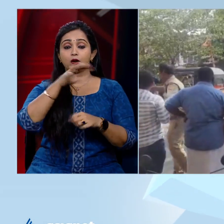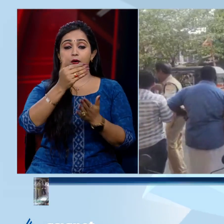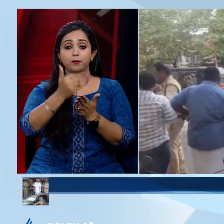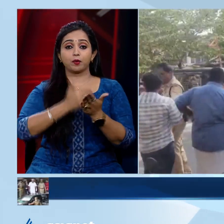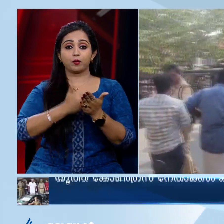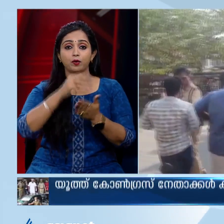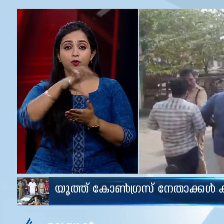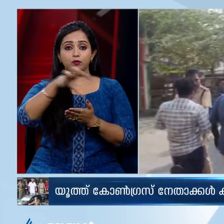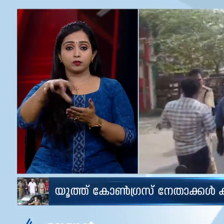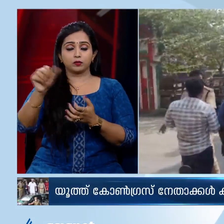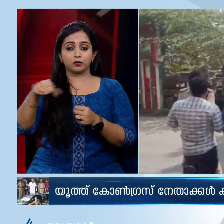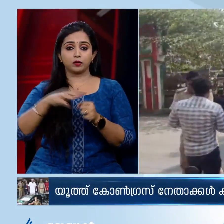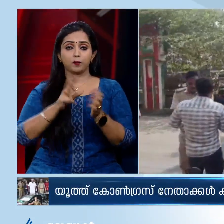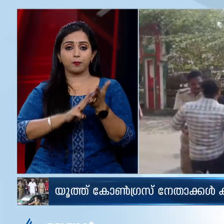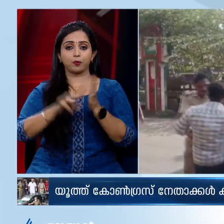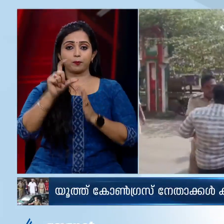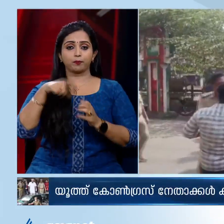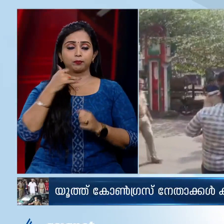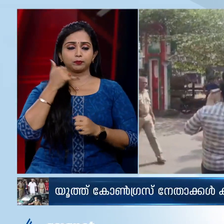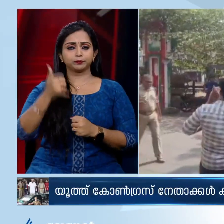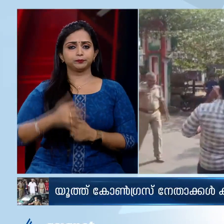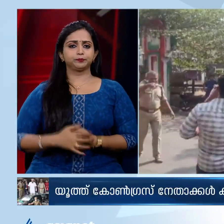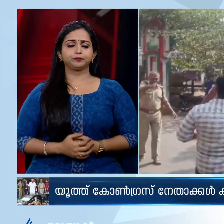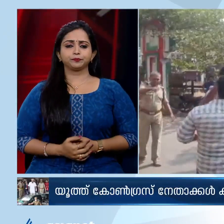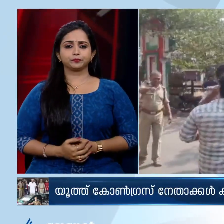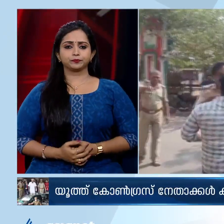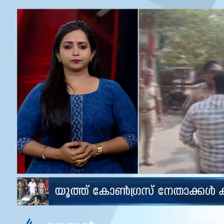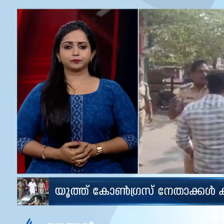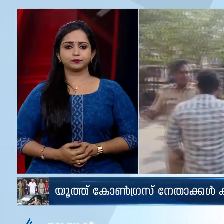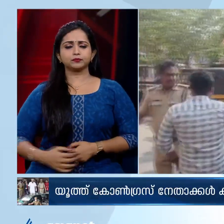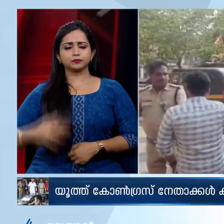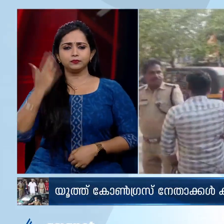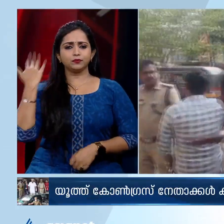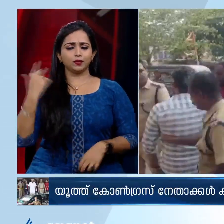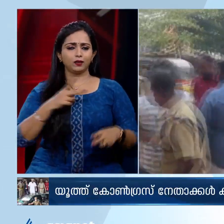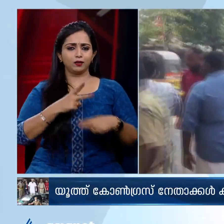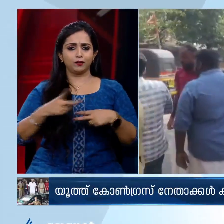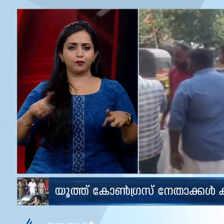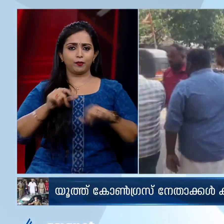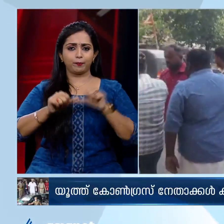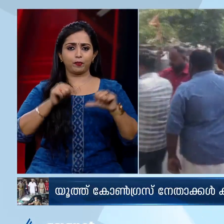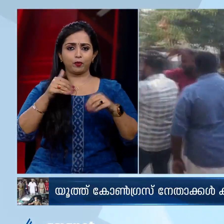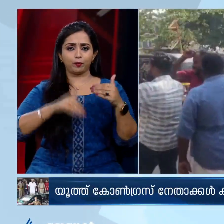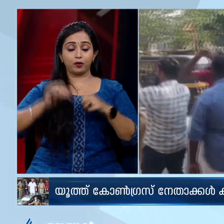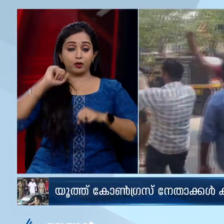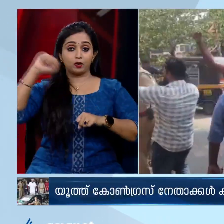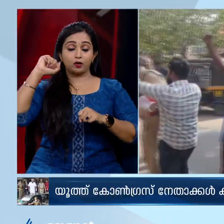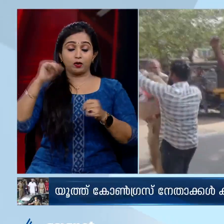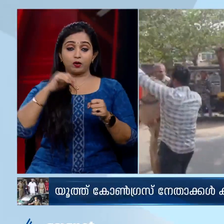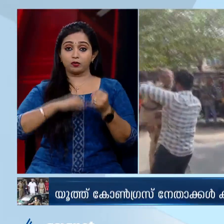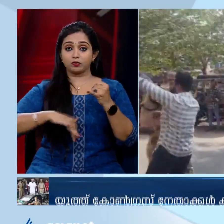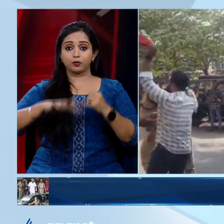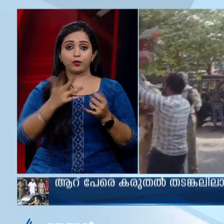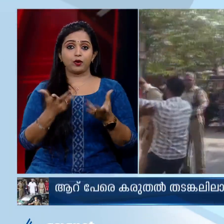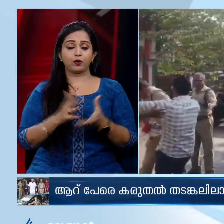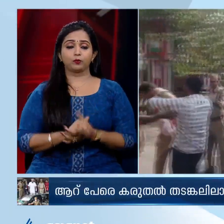ഉള്ളത്. മുഹമ്മദ് ഇമ്രാൻ ചേരിയാണ്. ഇമ്രാൻ വീണ്ടും പഴയതുപോലെയുള്ള ക്രമീകരണങ്ങളിലേക്ക് നീങ്ങുന്നു. പ്രതിഷേധ സാധ്യത എന്തൊക്കെയാണ്